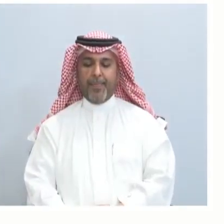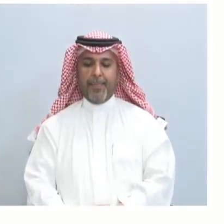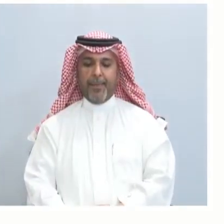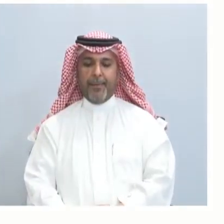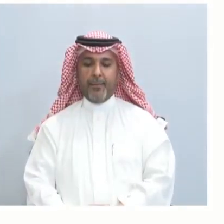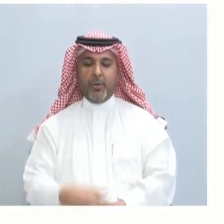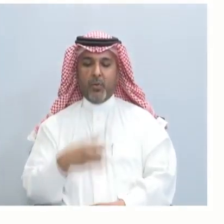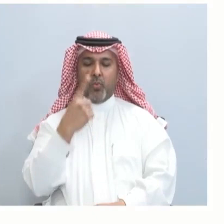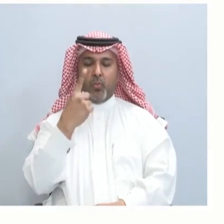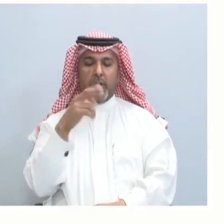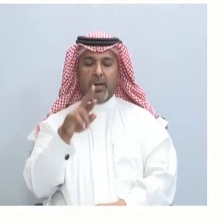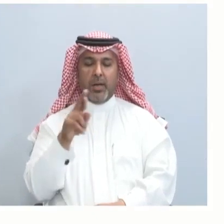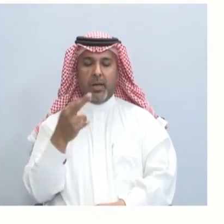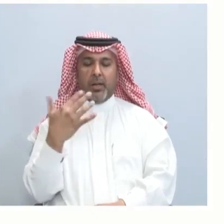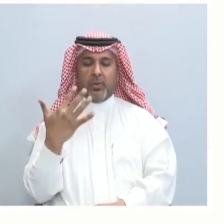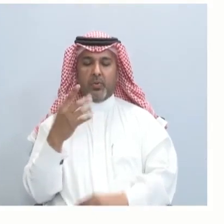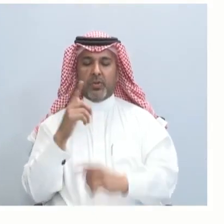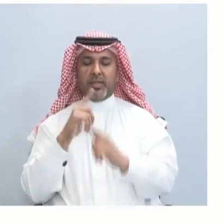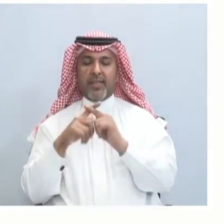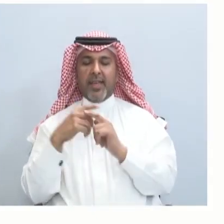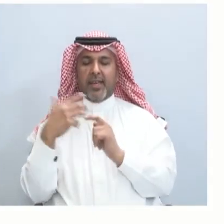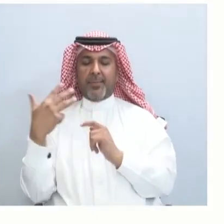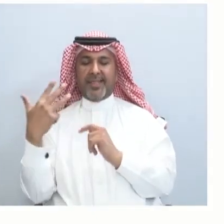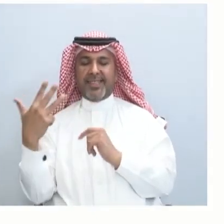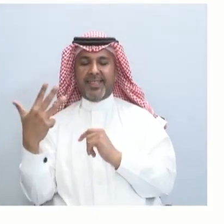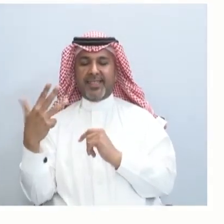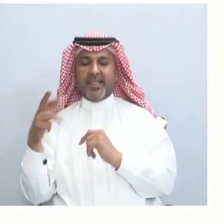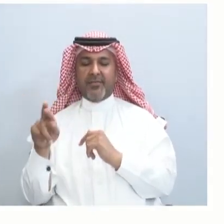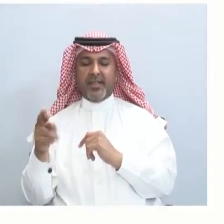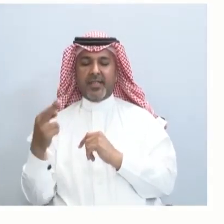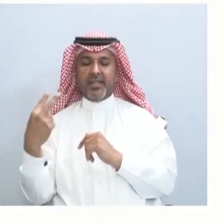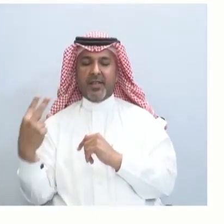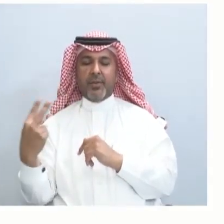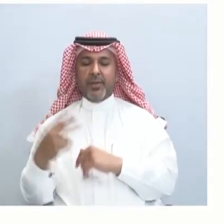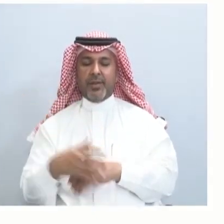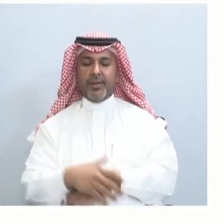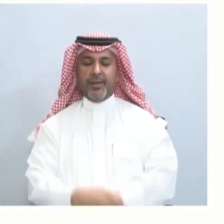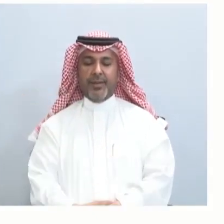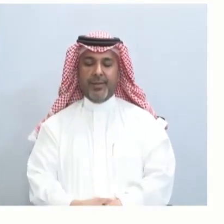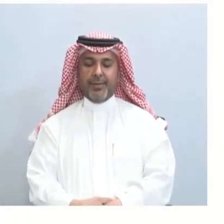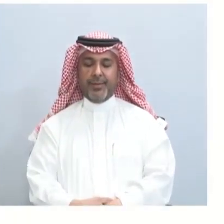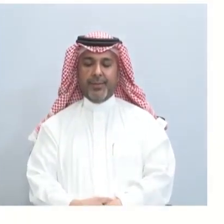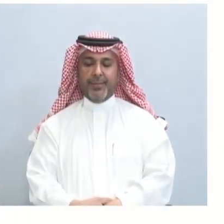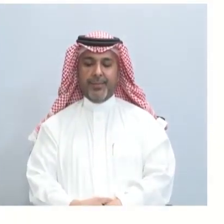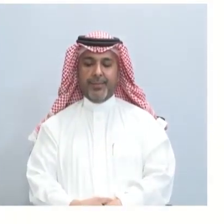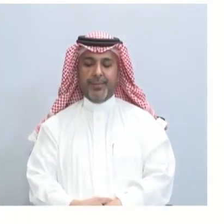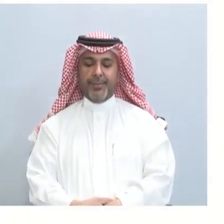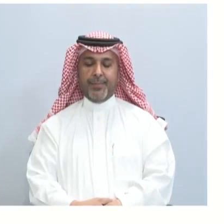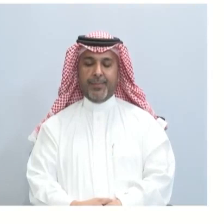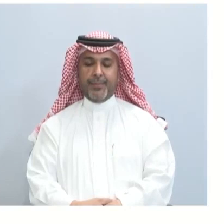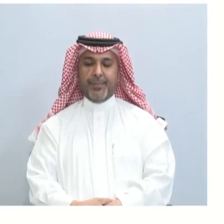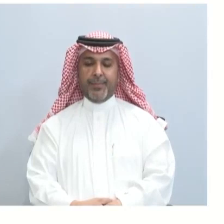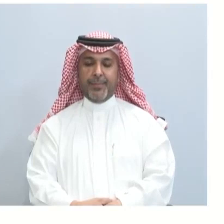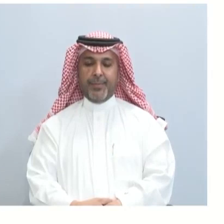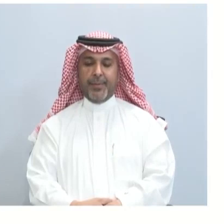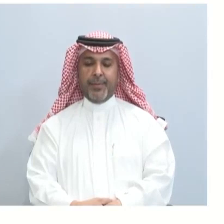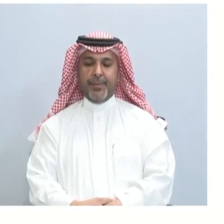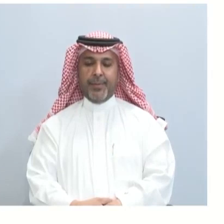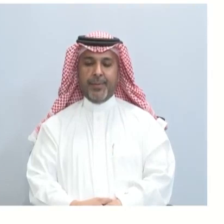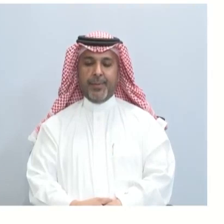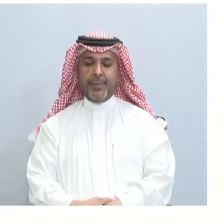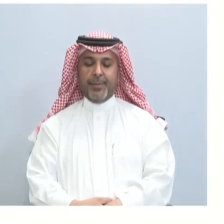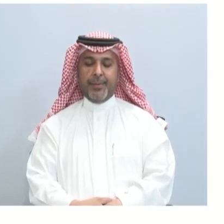هو واضح لدينا ابعاده تسعه و عشره سم وهنا واحد ونصف سم اذا لحساب مساحه المستطيل